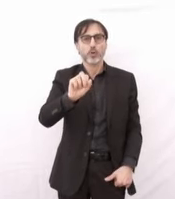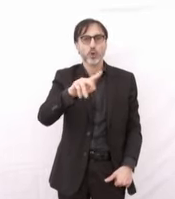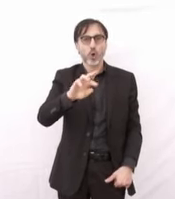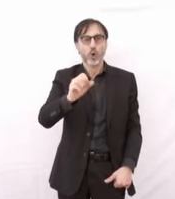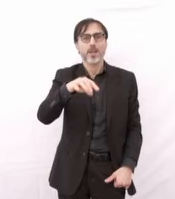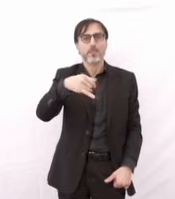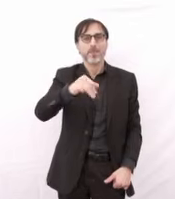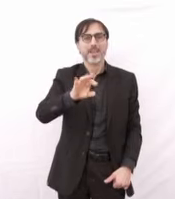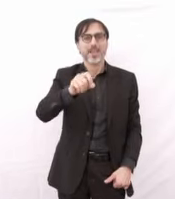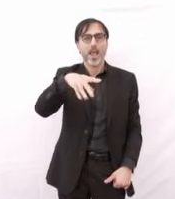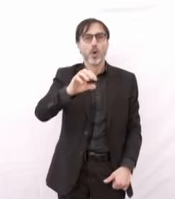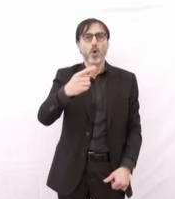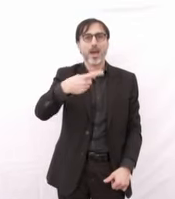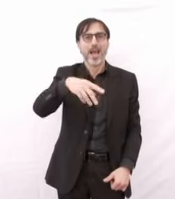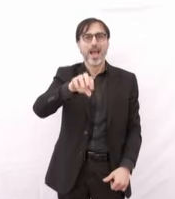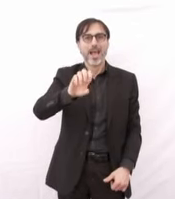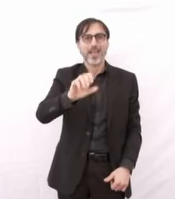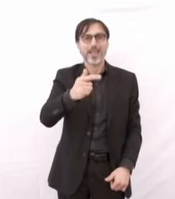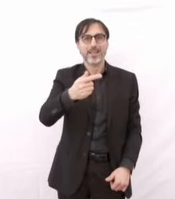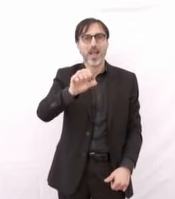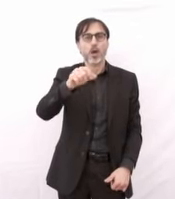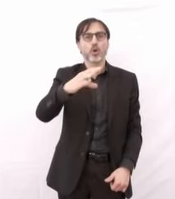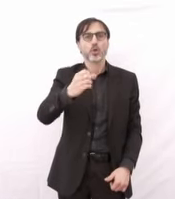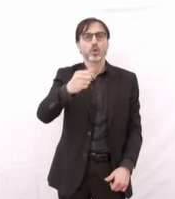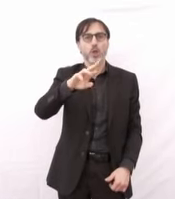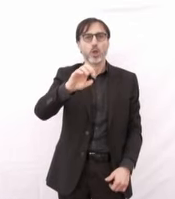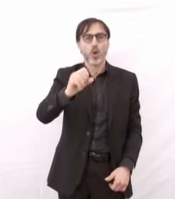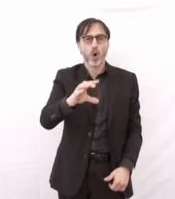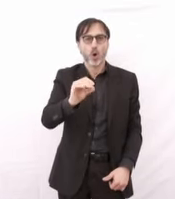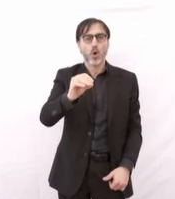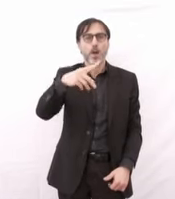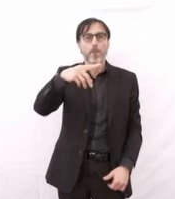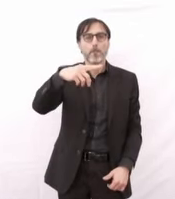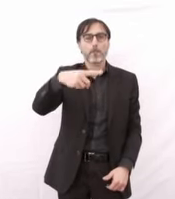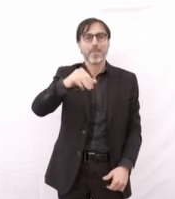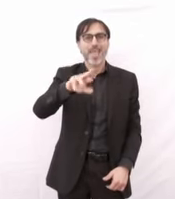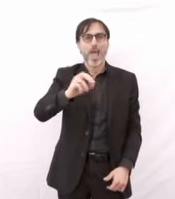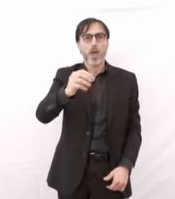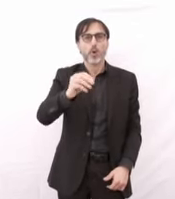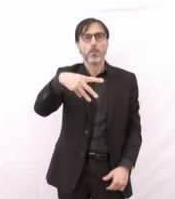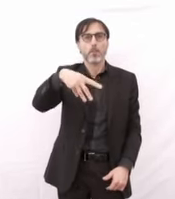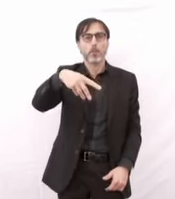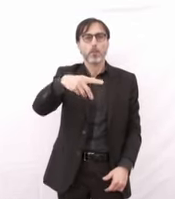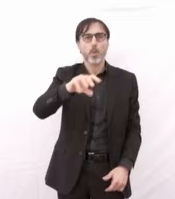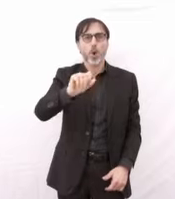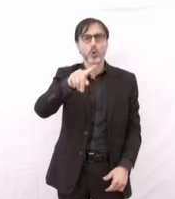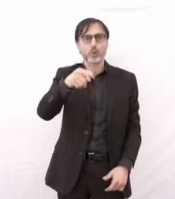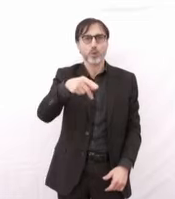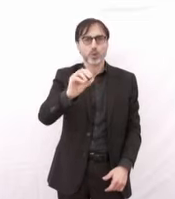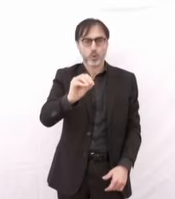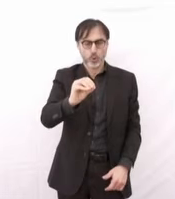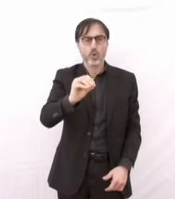Gaetano Circo, Piero Ponzo, Vito Stassi,